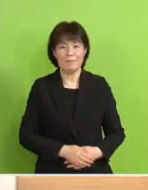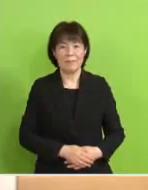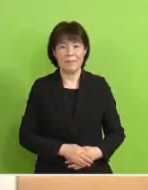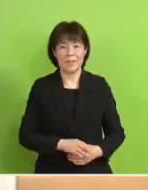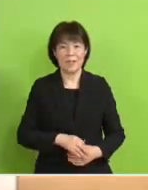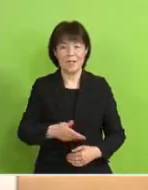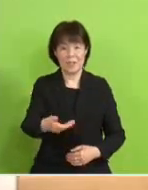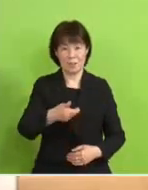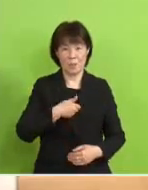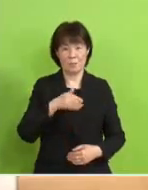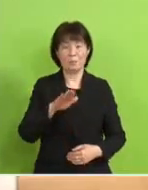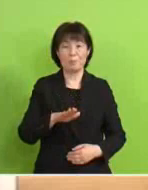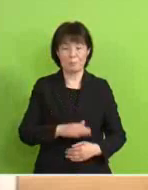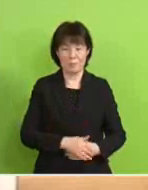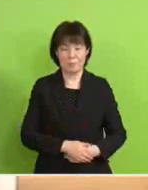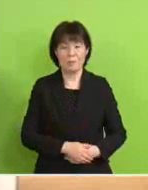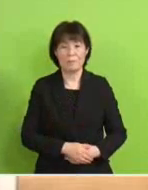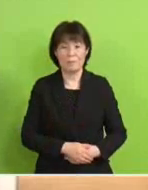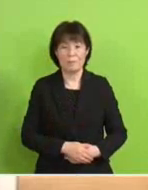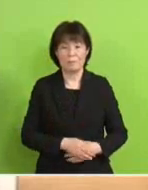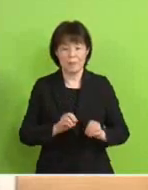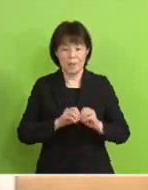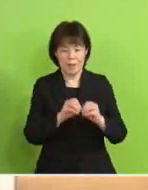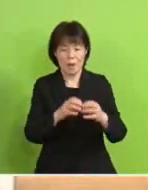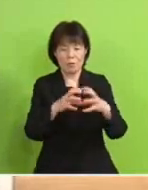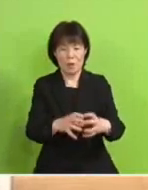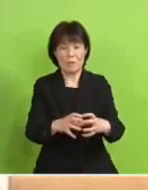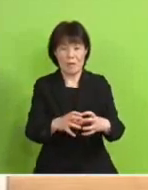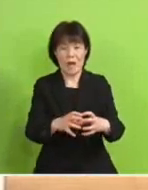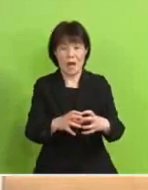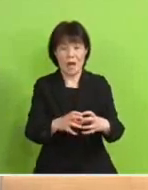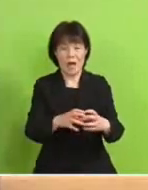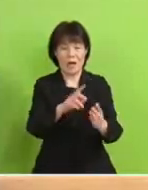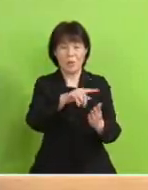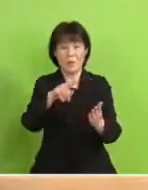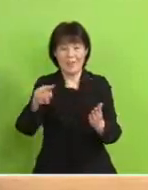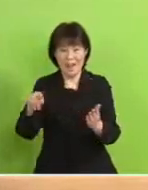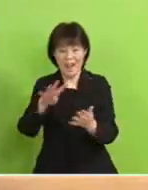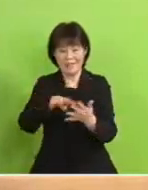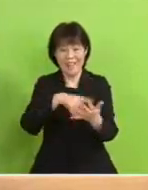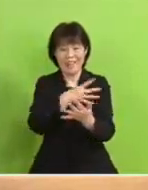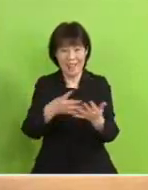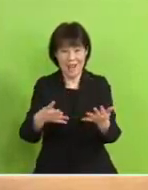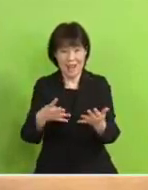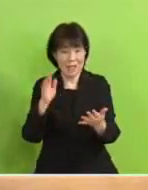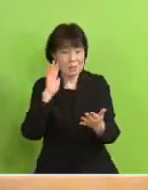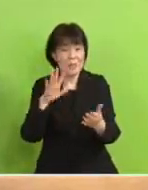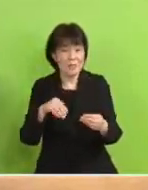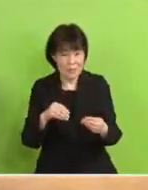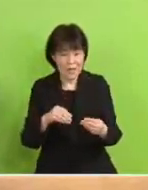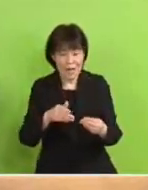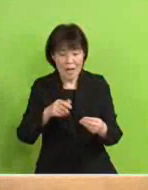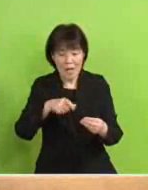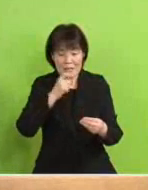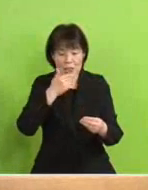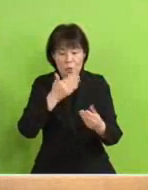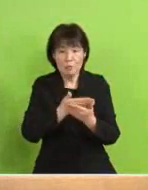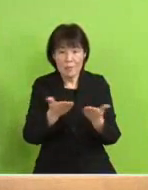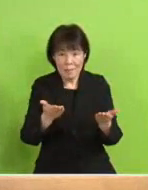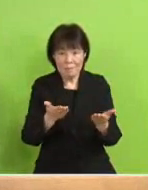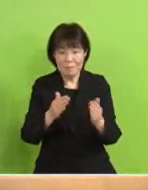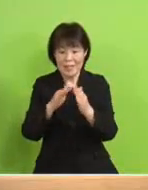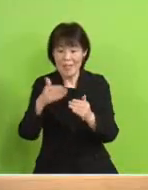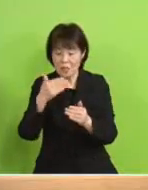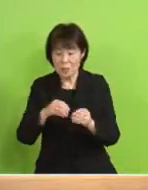すいません、はい、大テレビです、クラスターの今日データを、うん、はい、お伺いしました、はい、まあ、飲食店、会